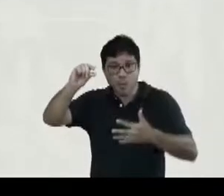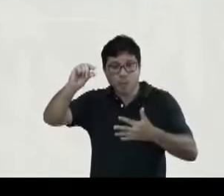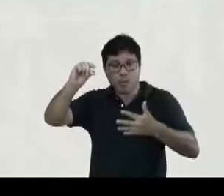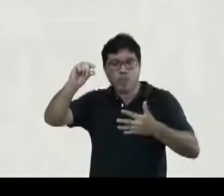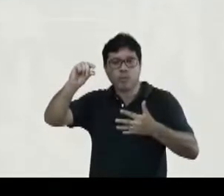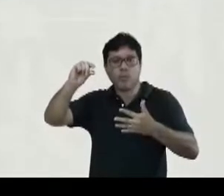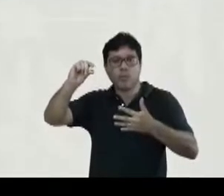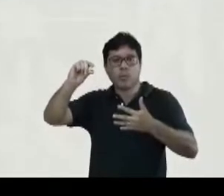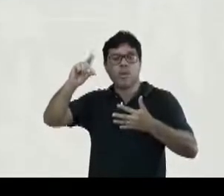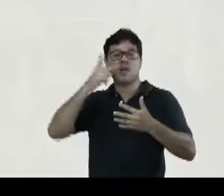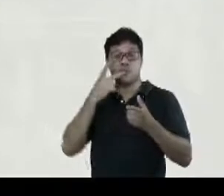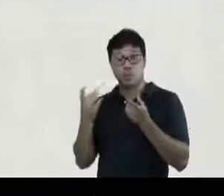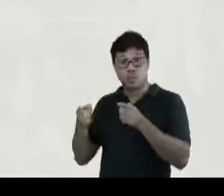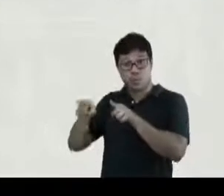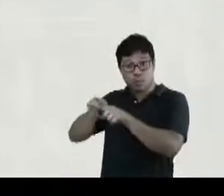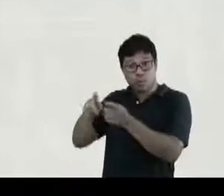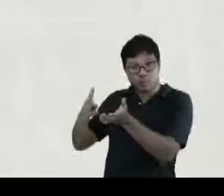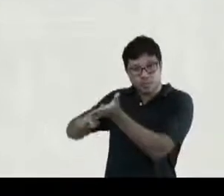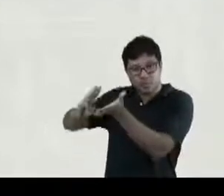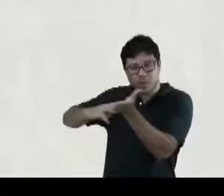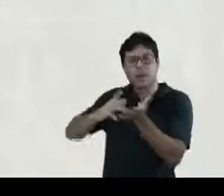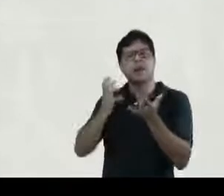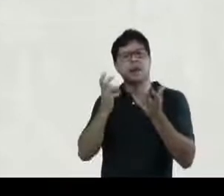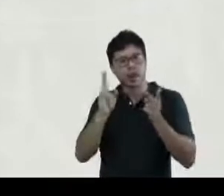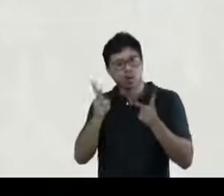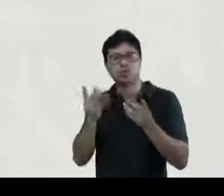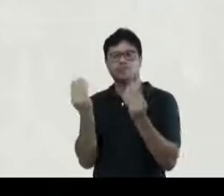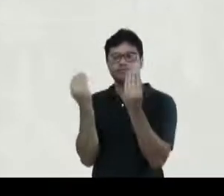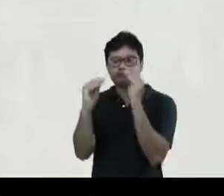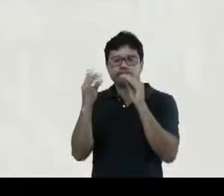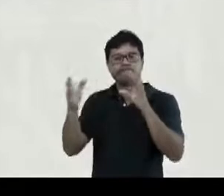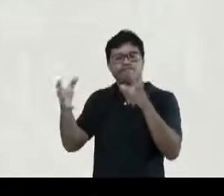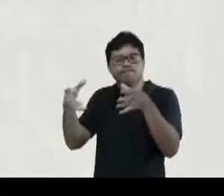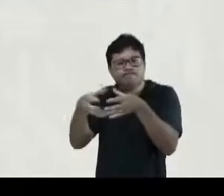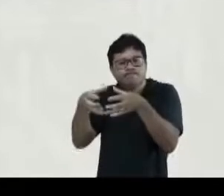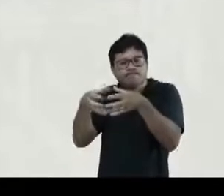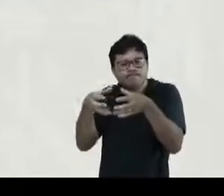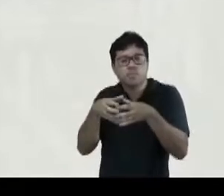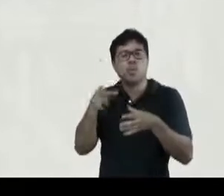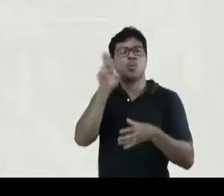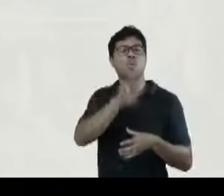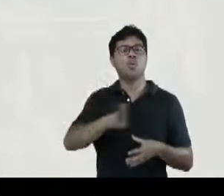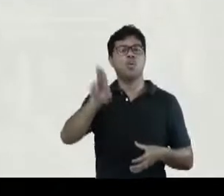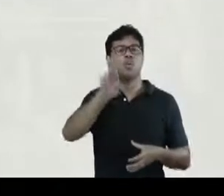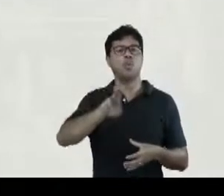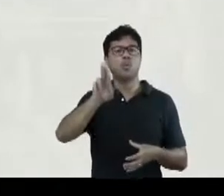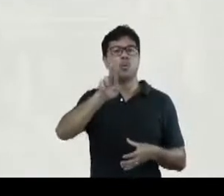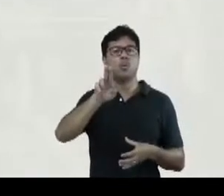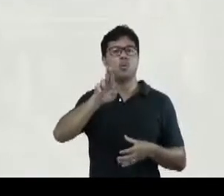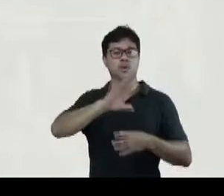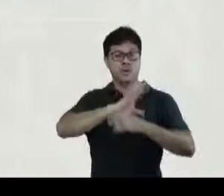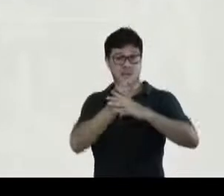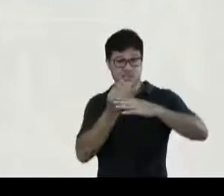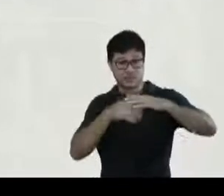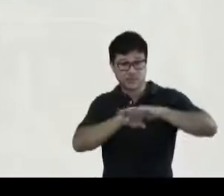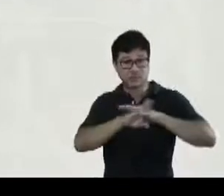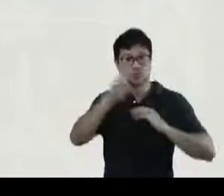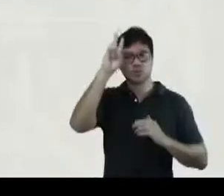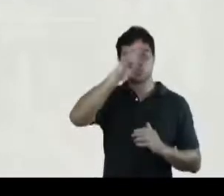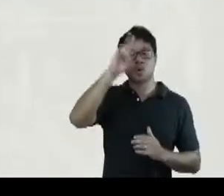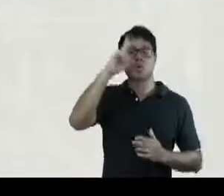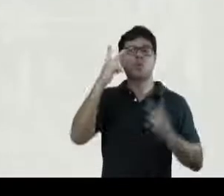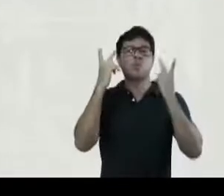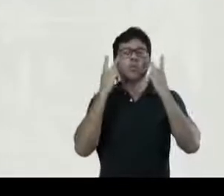des Konsortiums den gemeinsamen und doch in der Welt so verteilten Altbestand, das kulturelle